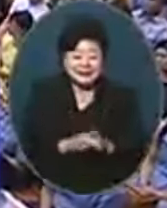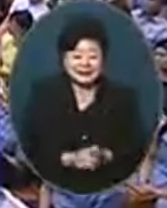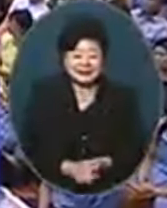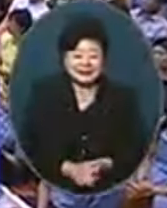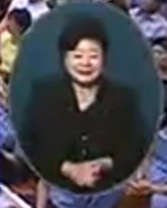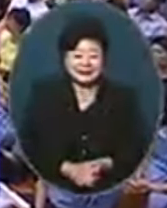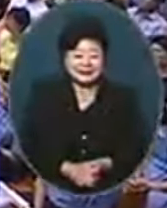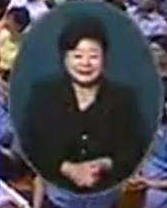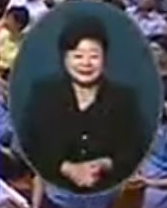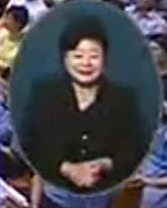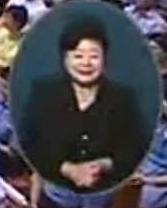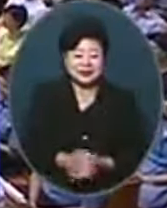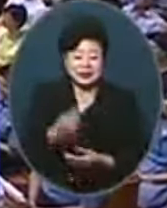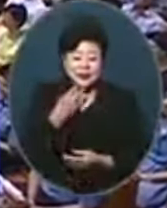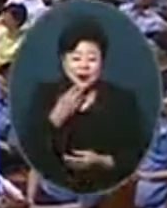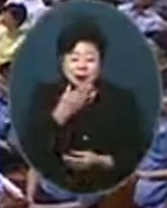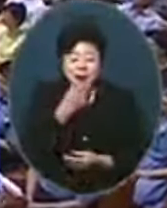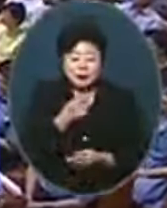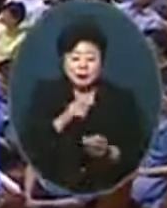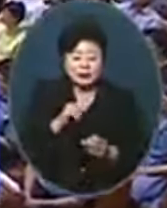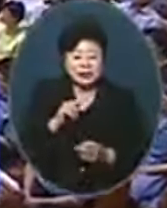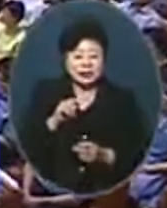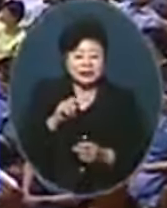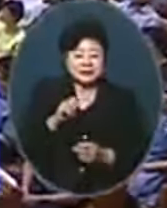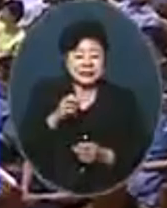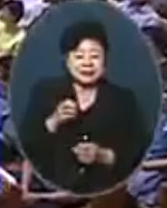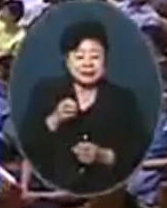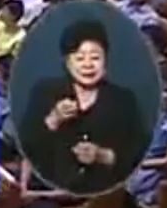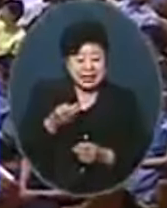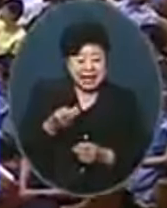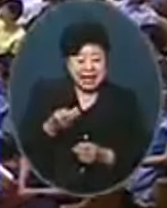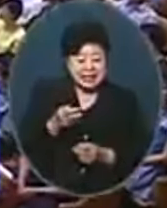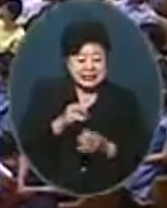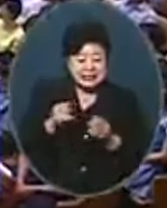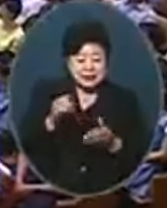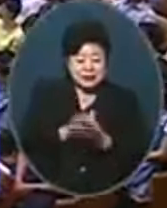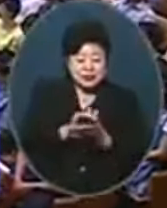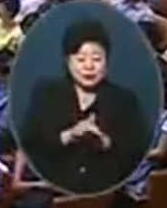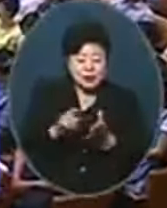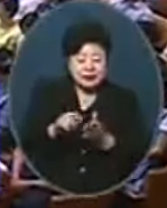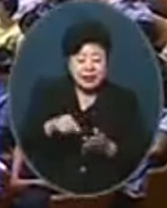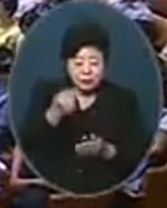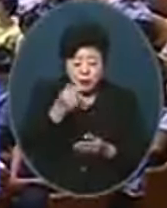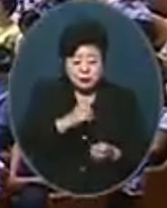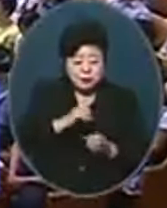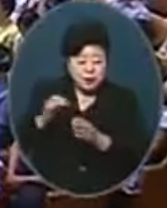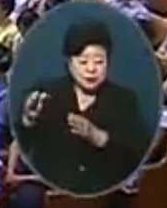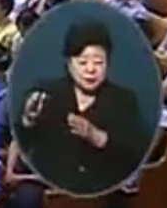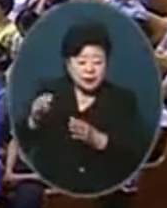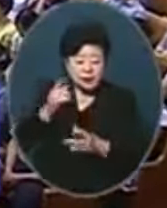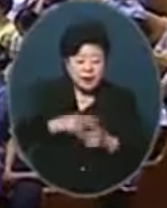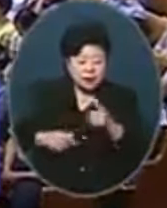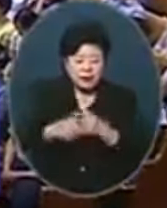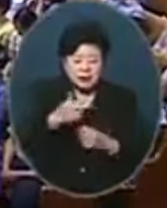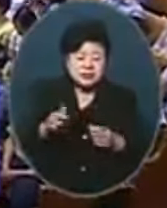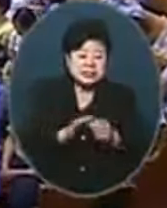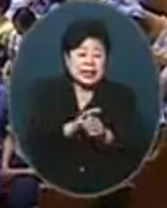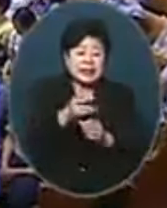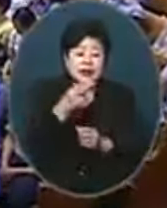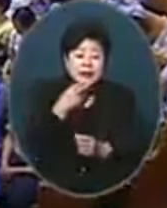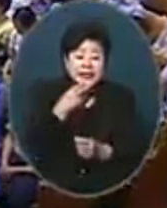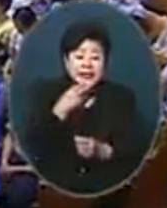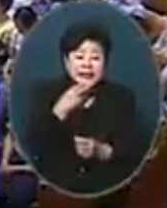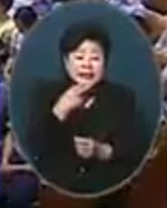것이다. 요한복음 15장 13절 14절에는 사람이 친구를 위하여 자기 목숨을 버리면 이보다 더 큰